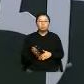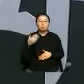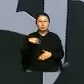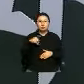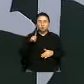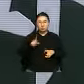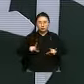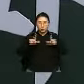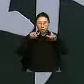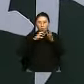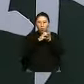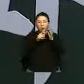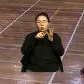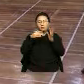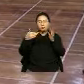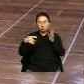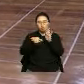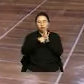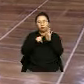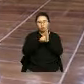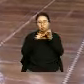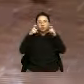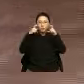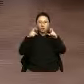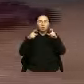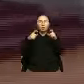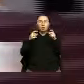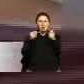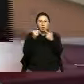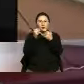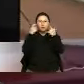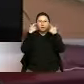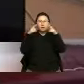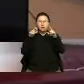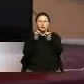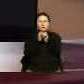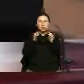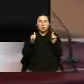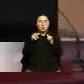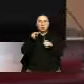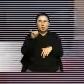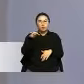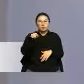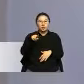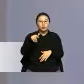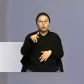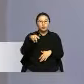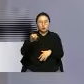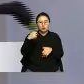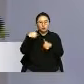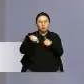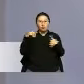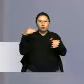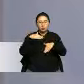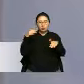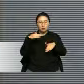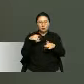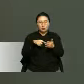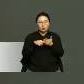지난 1일 코로나19 양성 판정된 고양시 여섯 번째 확진자는 신천지 교육생인 것으로